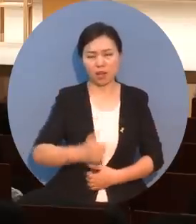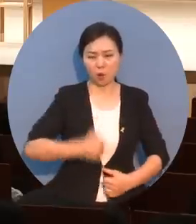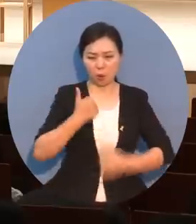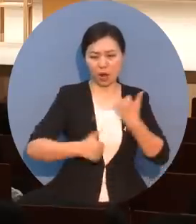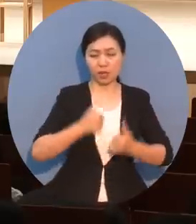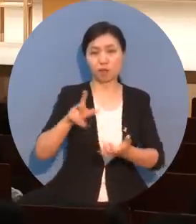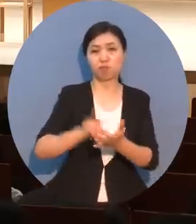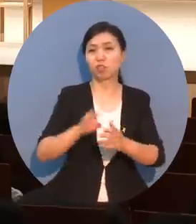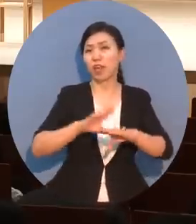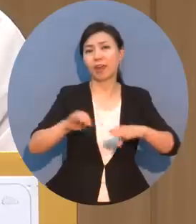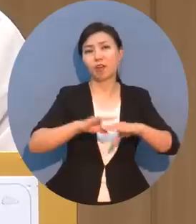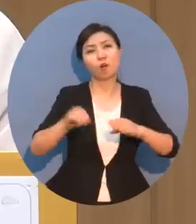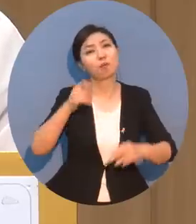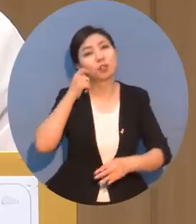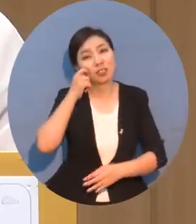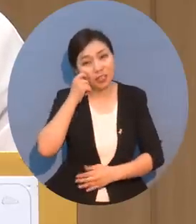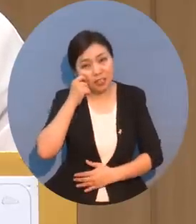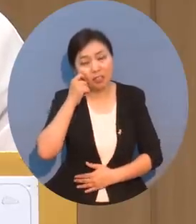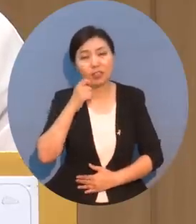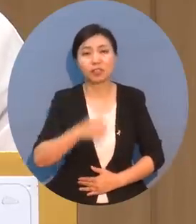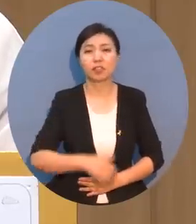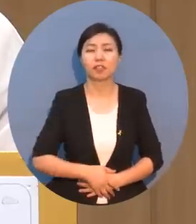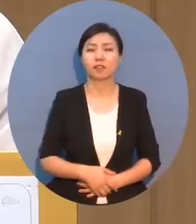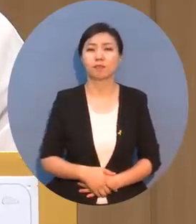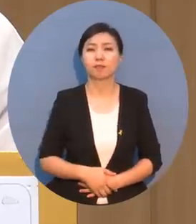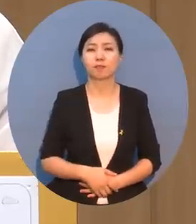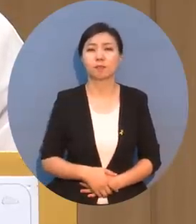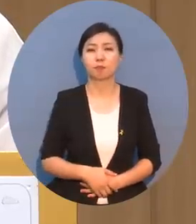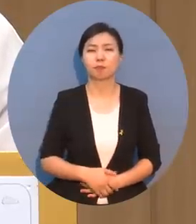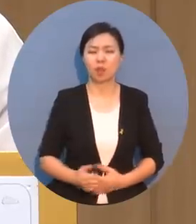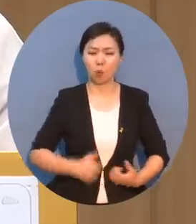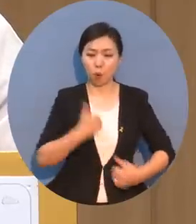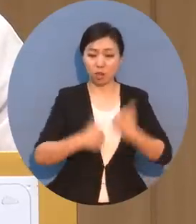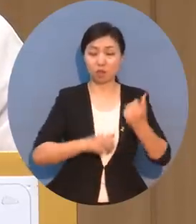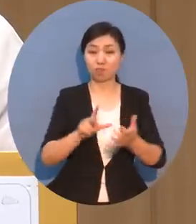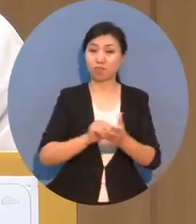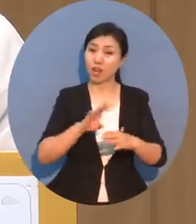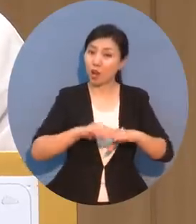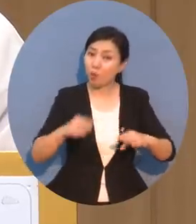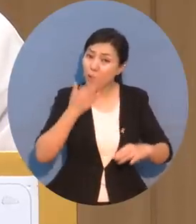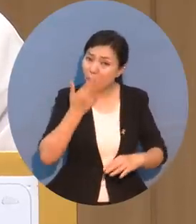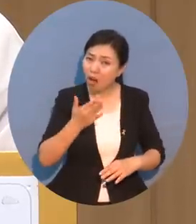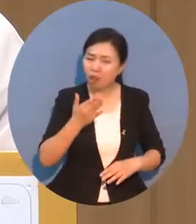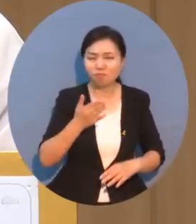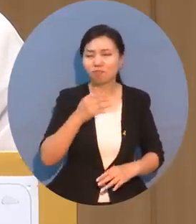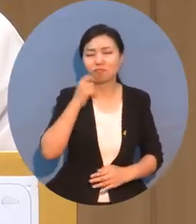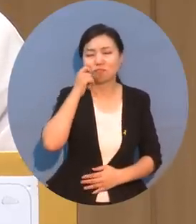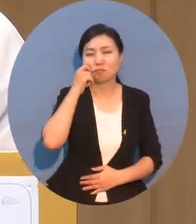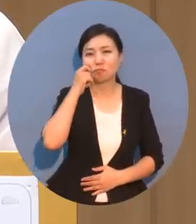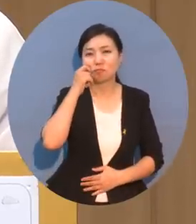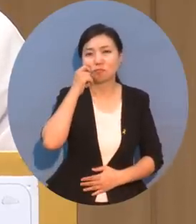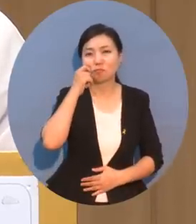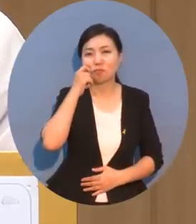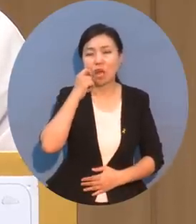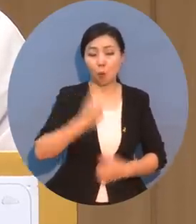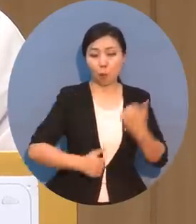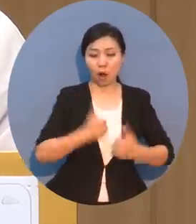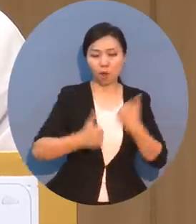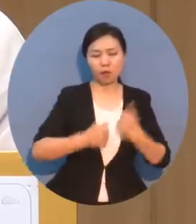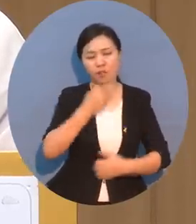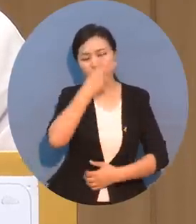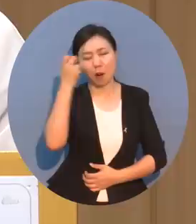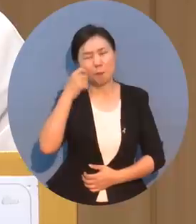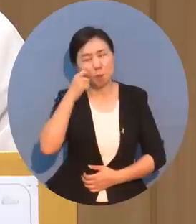풀린다는 거예요. 화낸다고. 예. 화낸다고 왜 풀리나? 화내면 누구만 잠 못